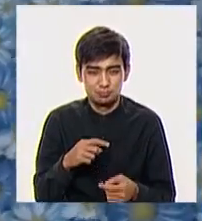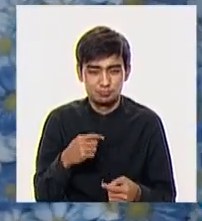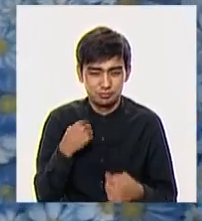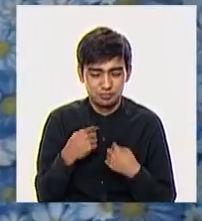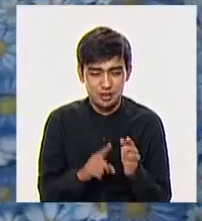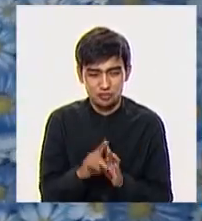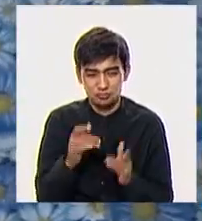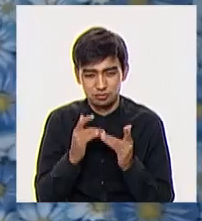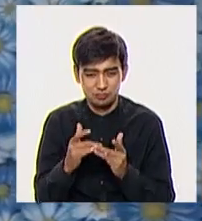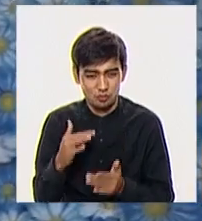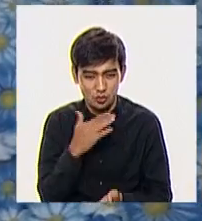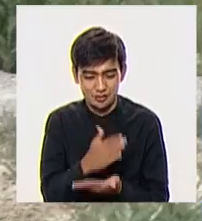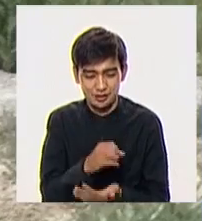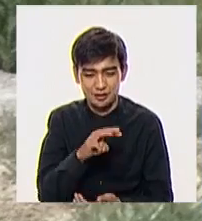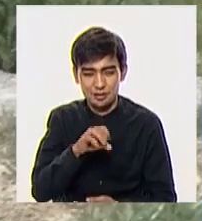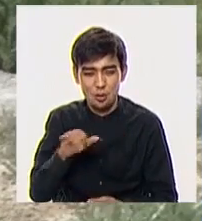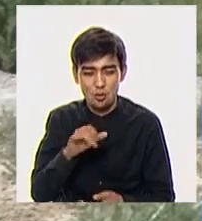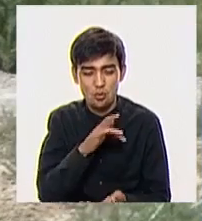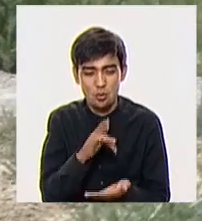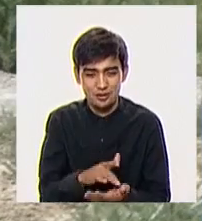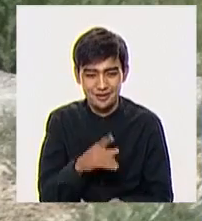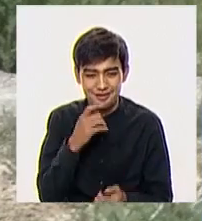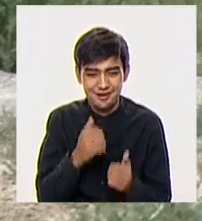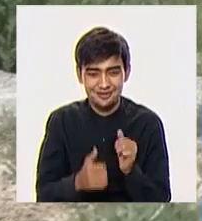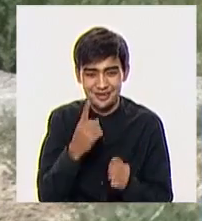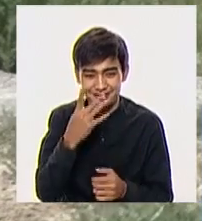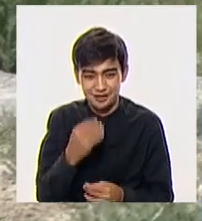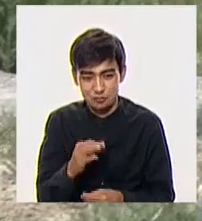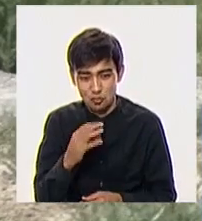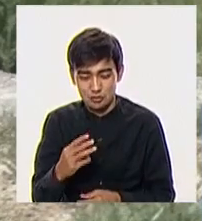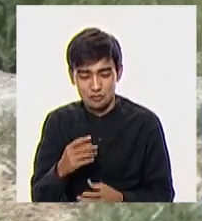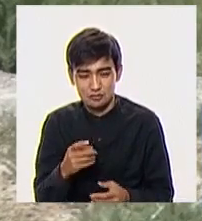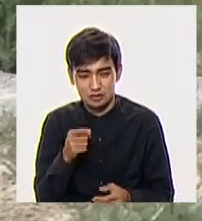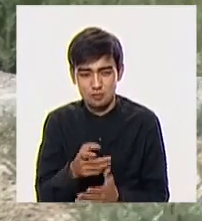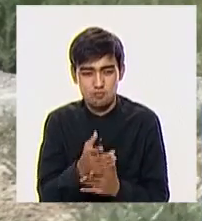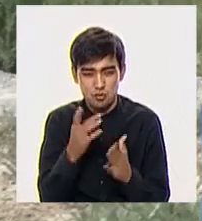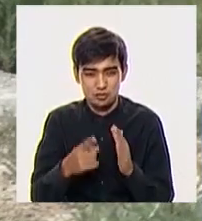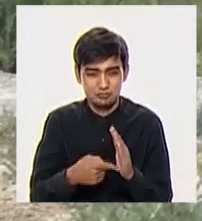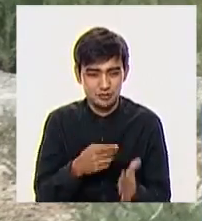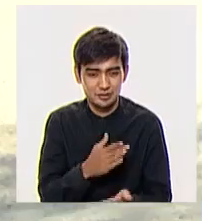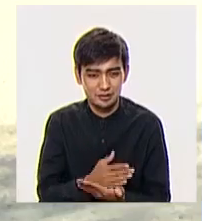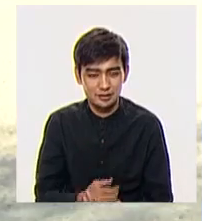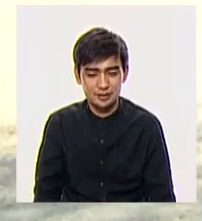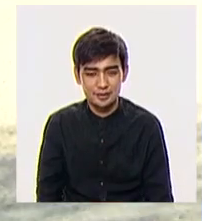түскен тұрғындар көп. Атырау қаласының өзінен күніне жедел жәрдем станциясына мыңнан астам шақырту түседі екен.